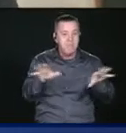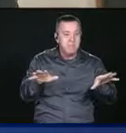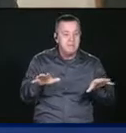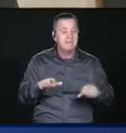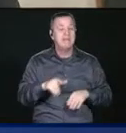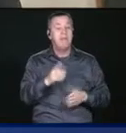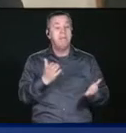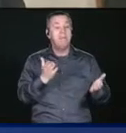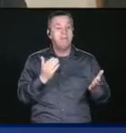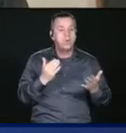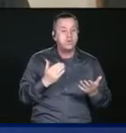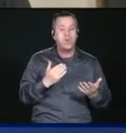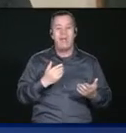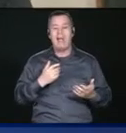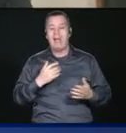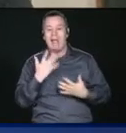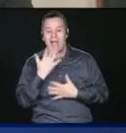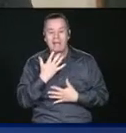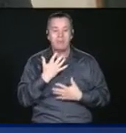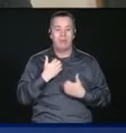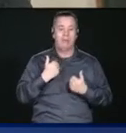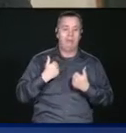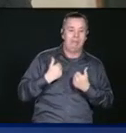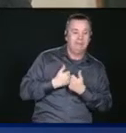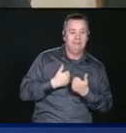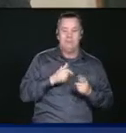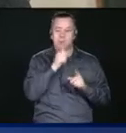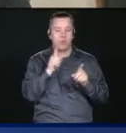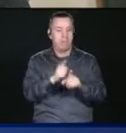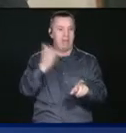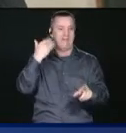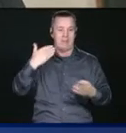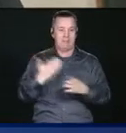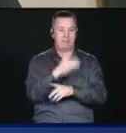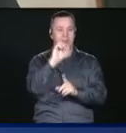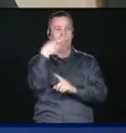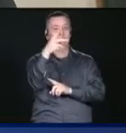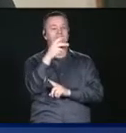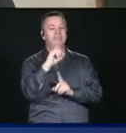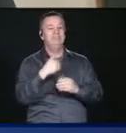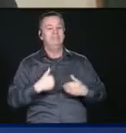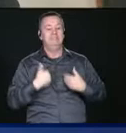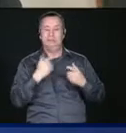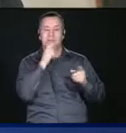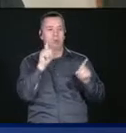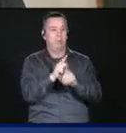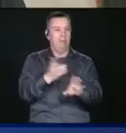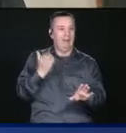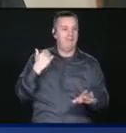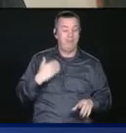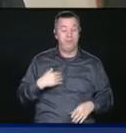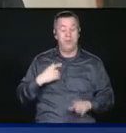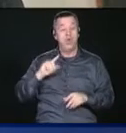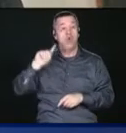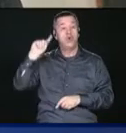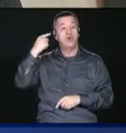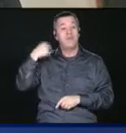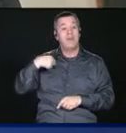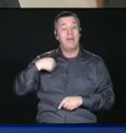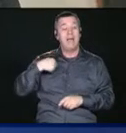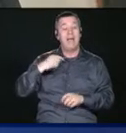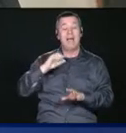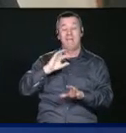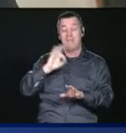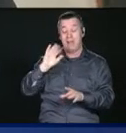vos défis ne sont plus les mêmes qu'avant parce que votre situation n'est plus la même. Notre gouvernement a donc mis en place des